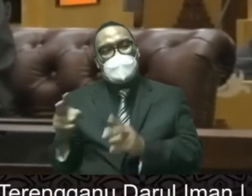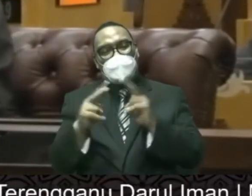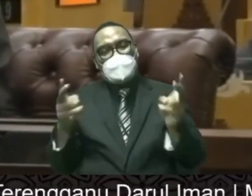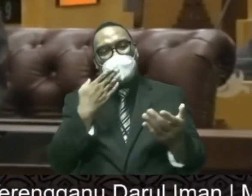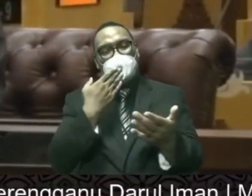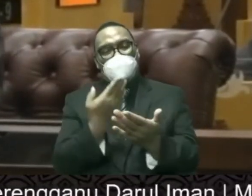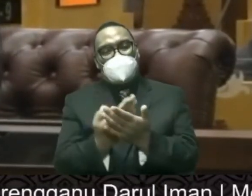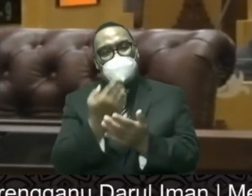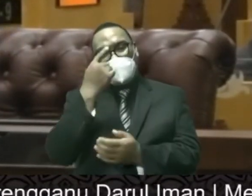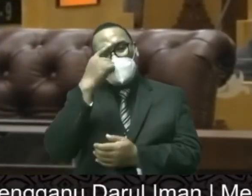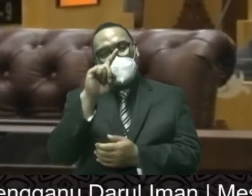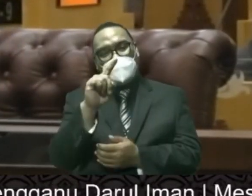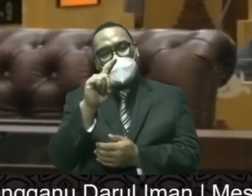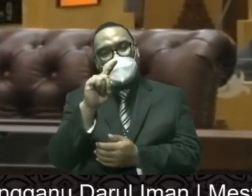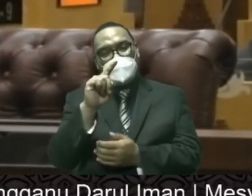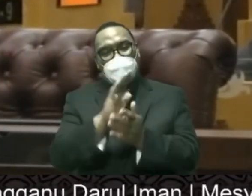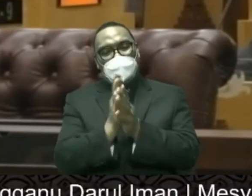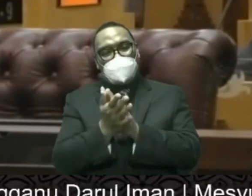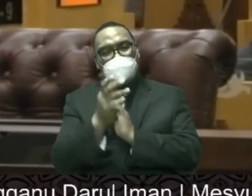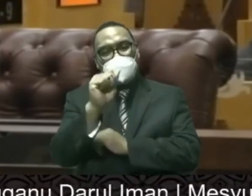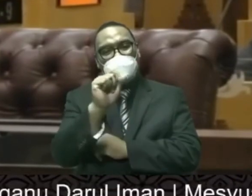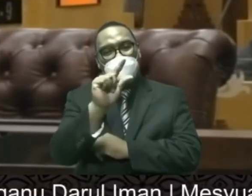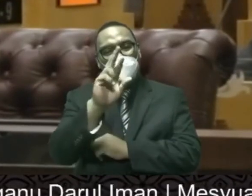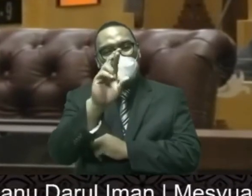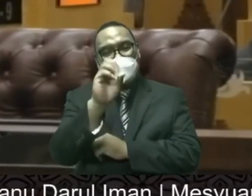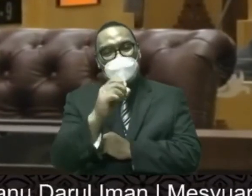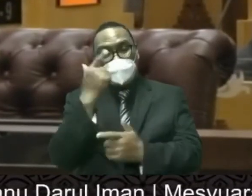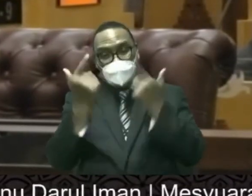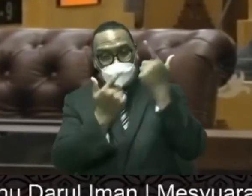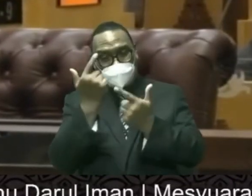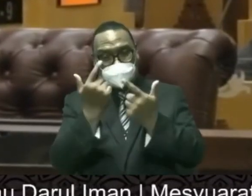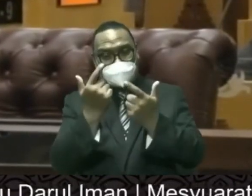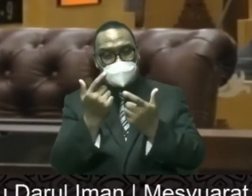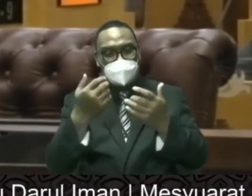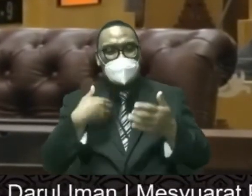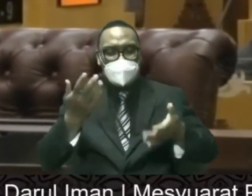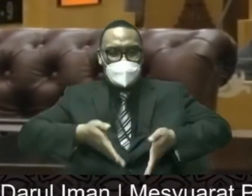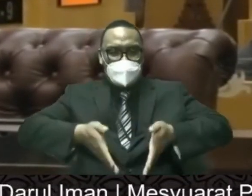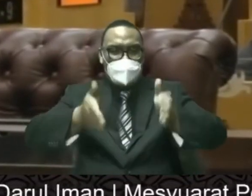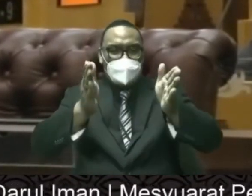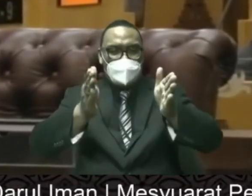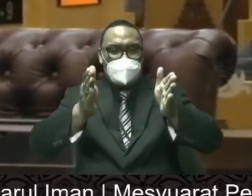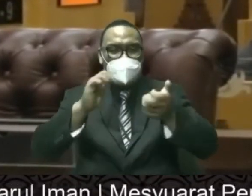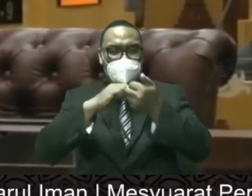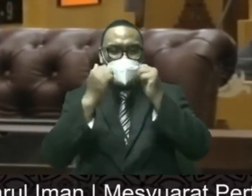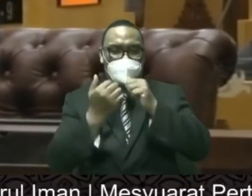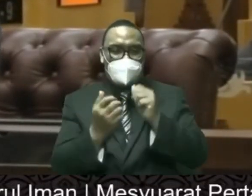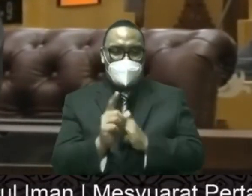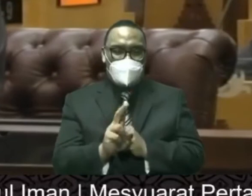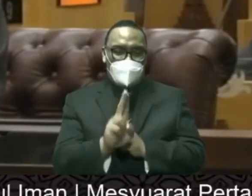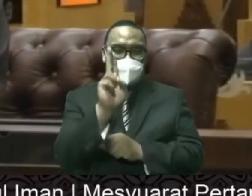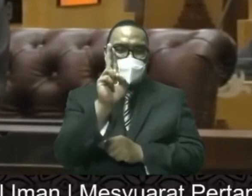sebagai agrotourism dan kita tengok kemudahan jalan adalah diantara isi utama Karena itulah